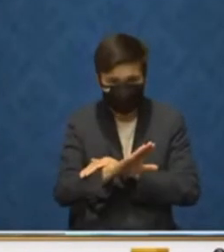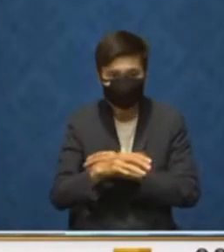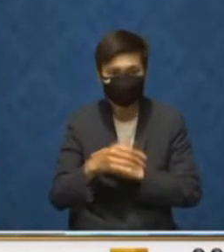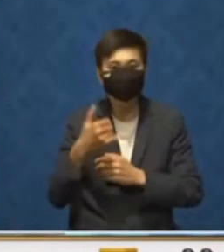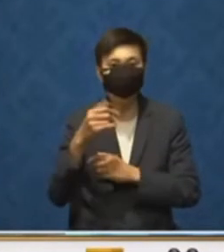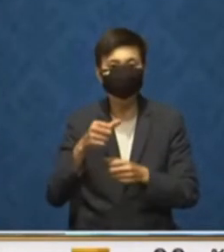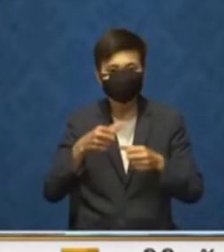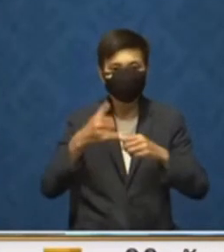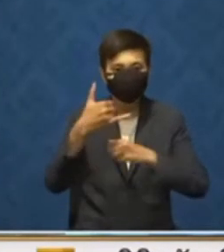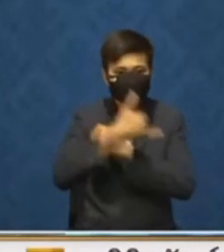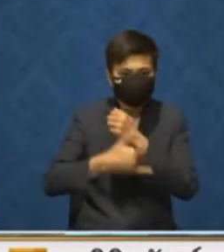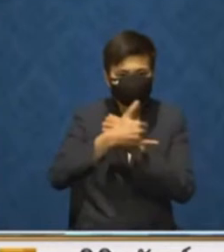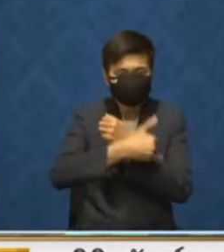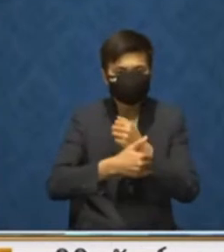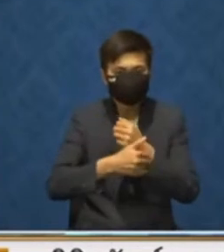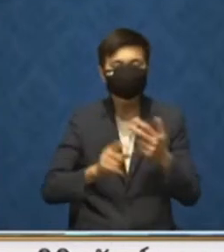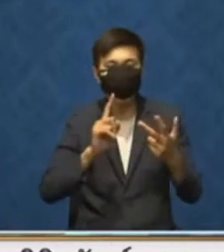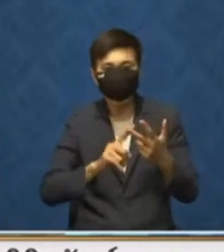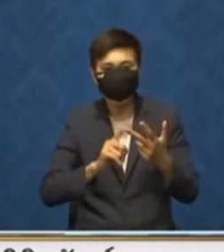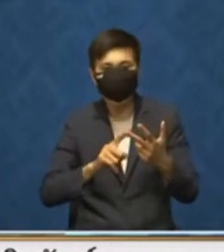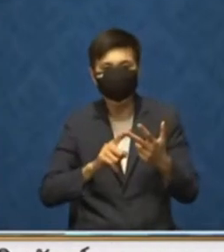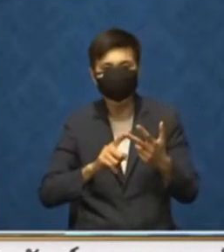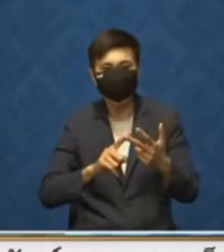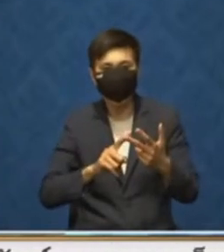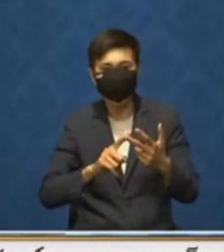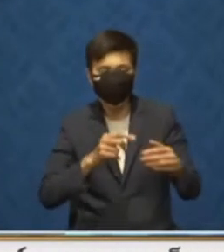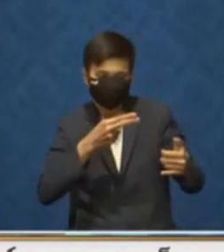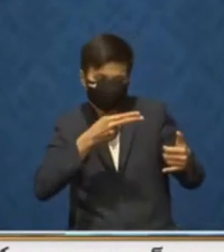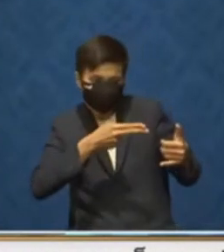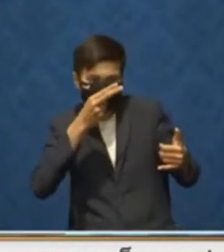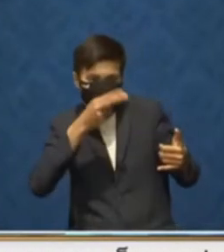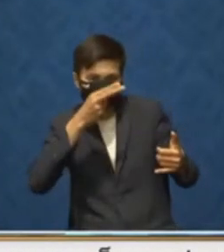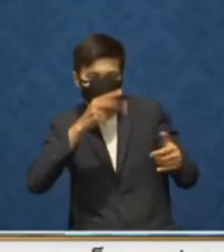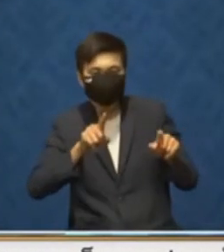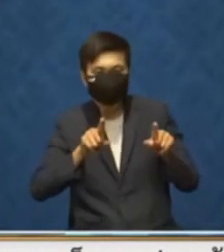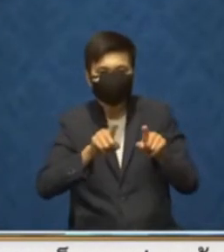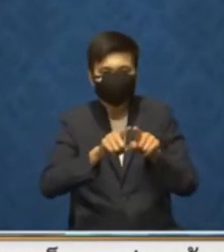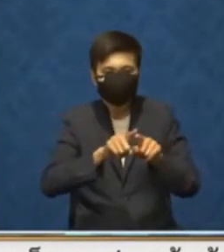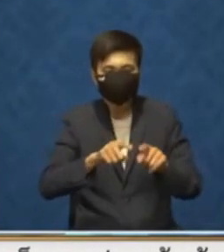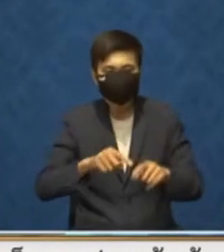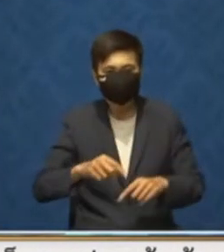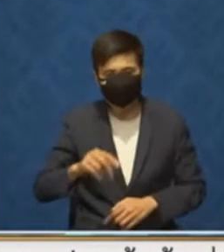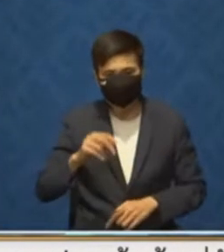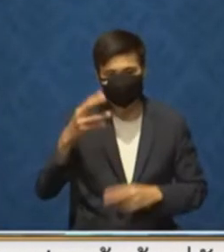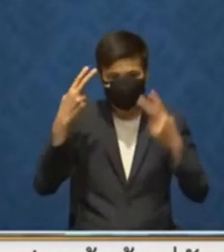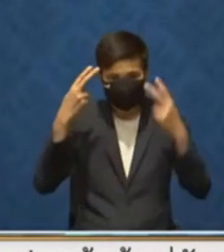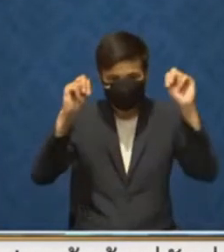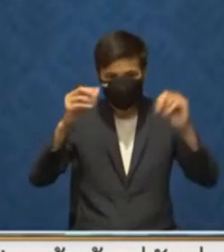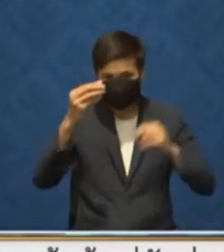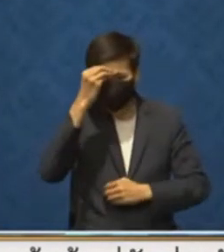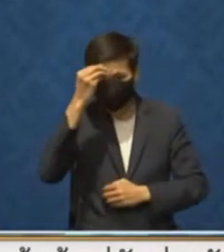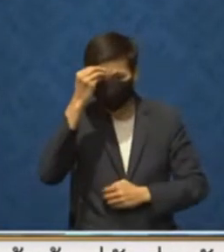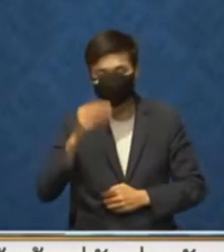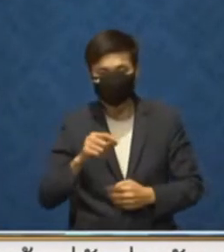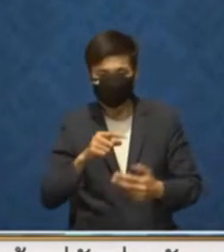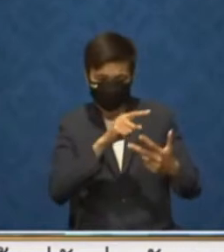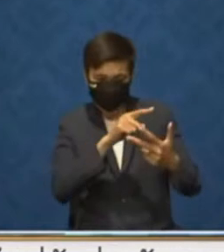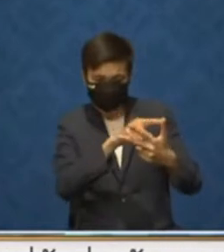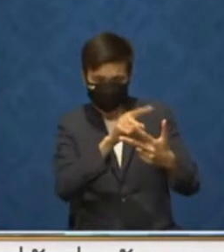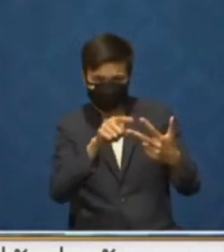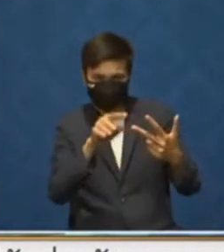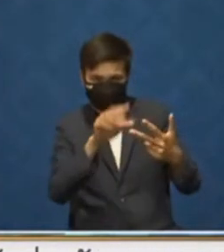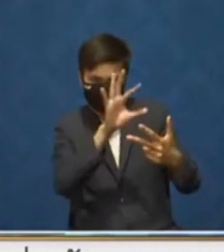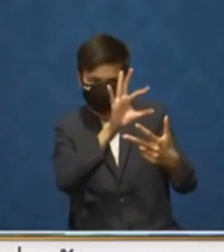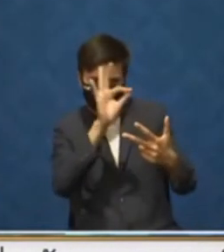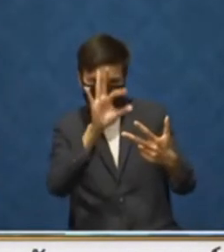ถูกสนานเช่นนายกญี่ปุ่นน่ะมี 3ทางเลือกให้ท่านเลือกเอาเองก็แล้วกันนะครับแต่